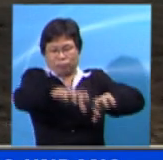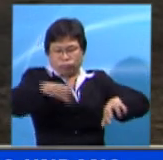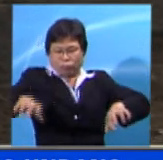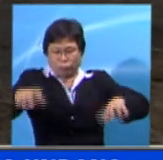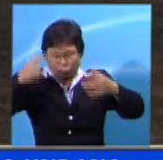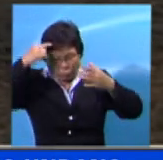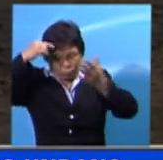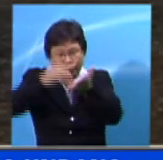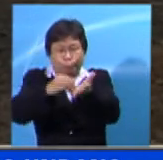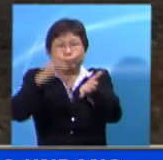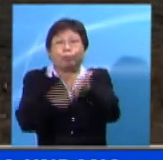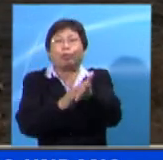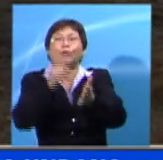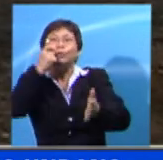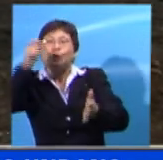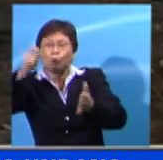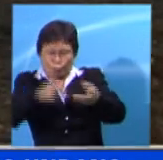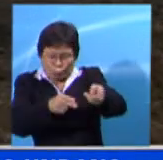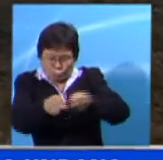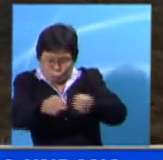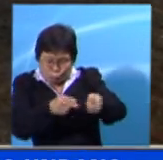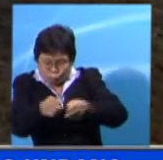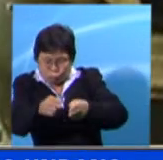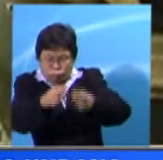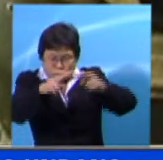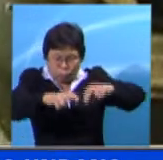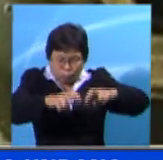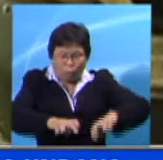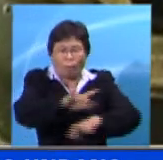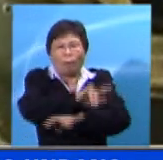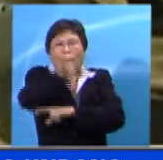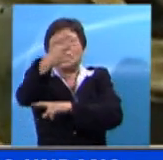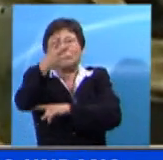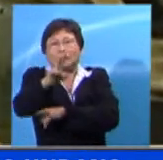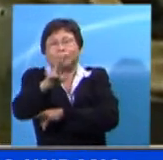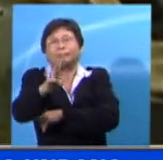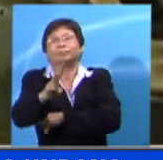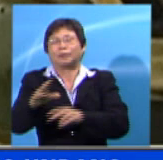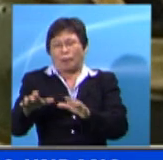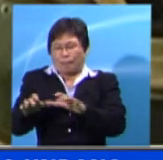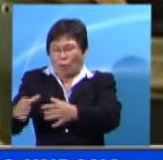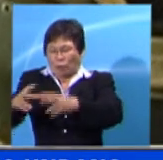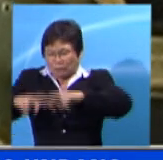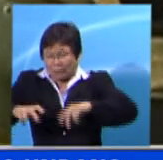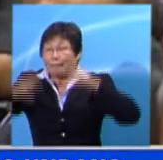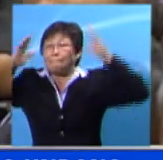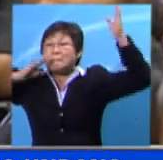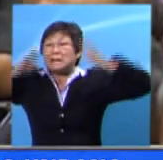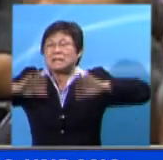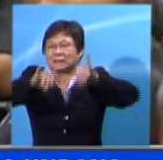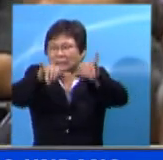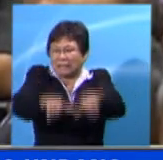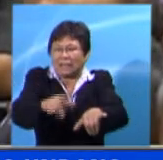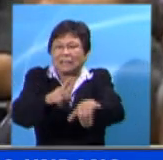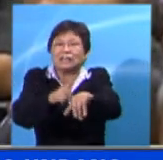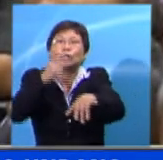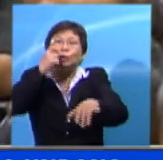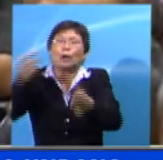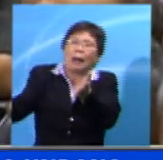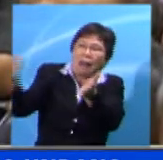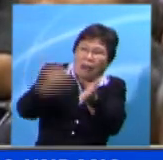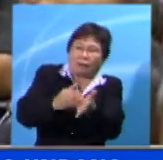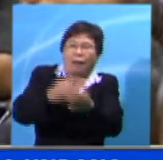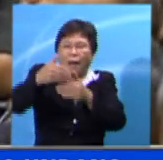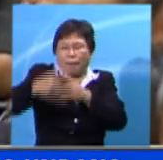diiktiraf ukrain dalam urus siasatan nahas MH17 pasukan siasatan negara juga akan berada di ukrain semula